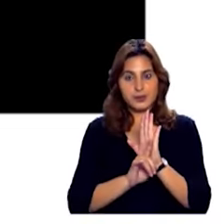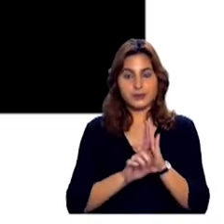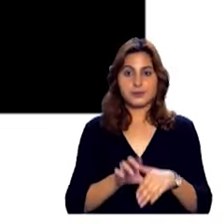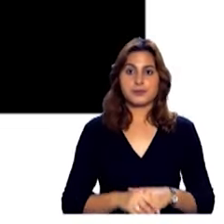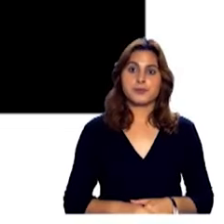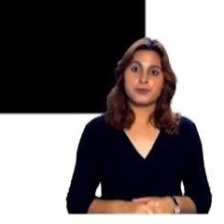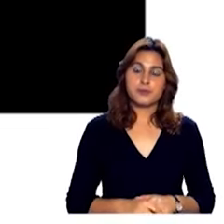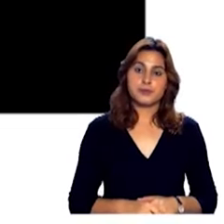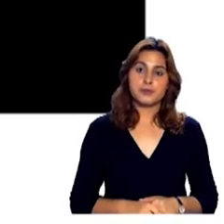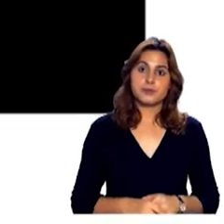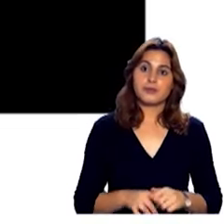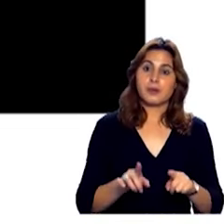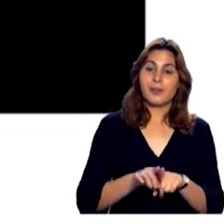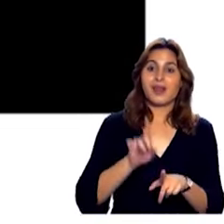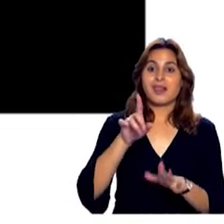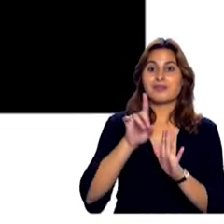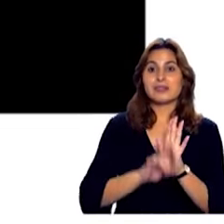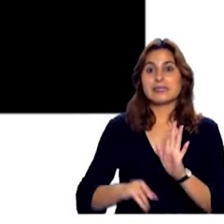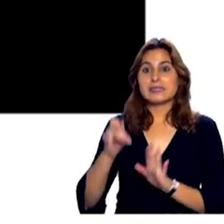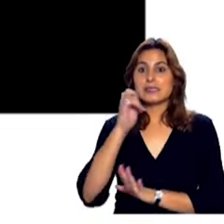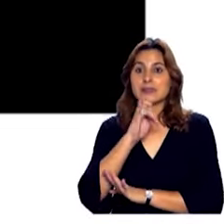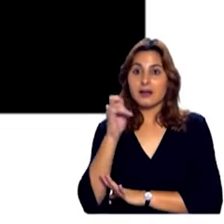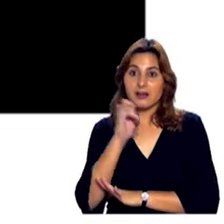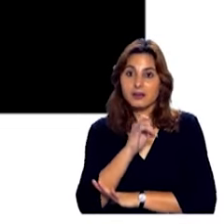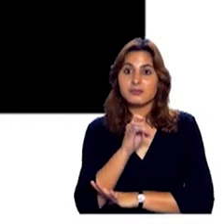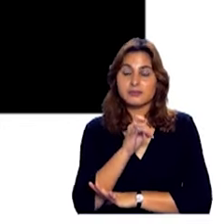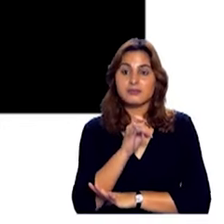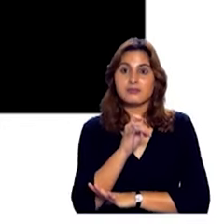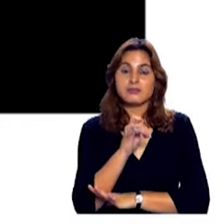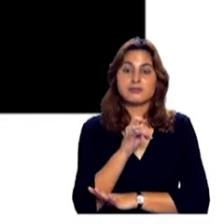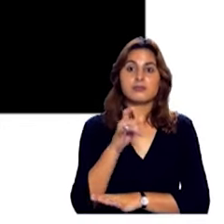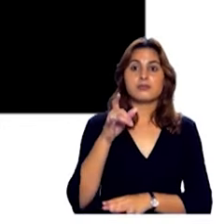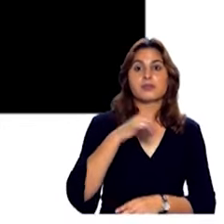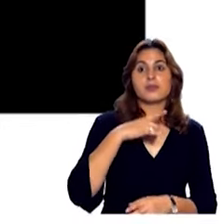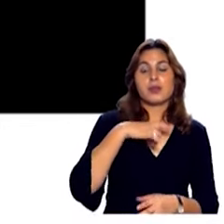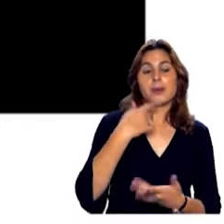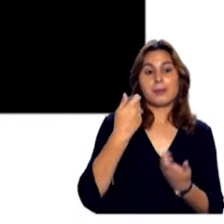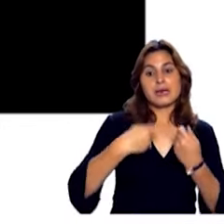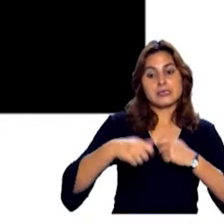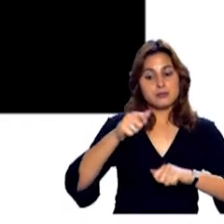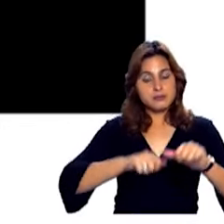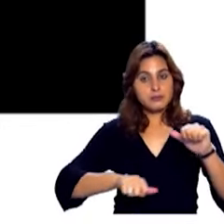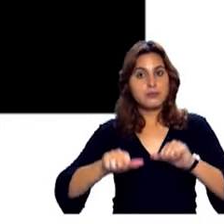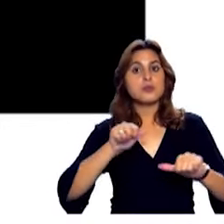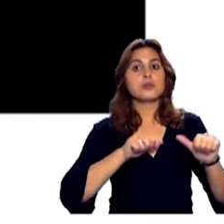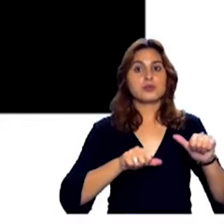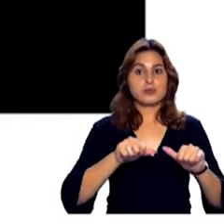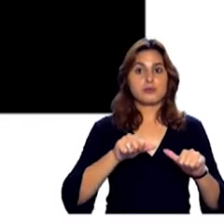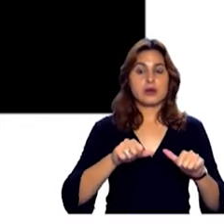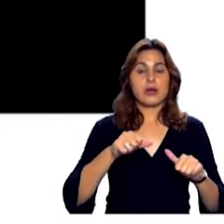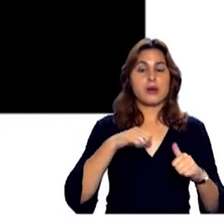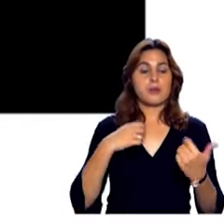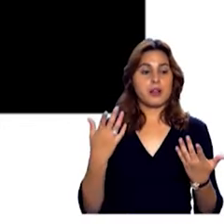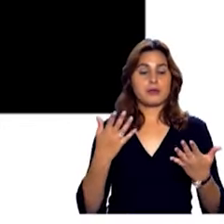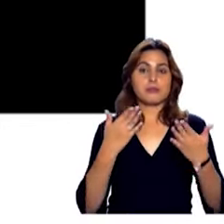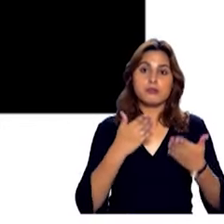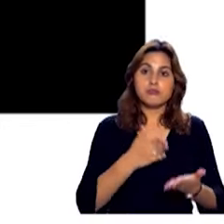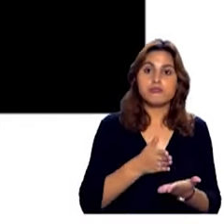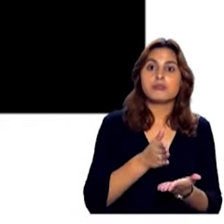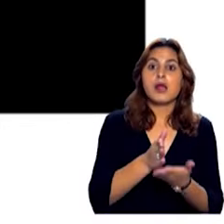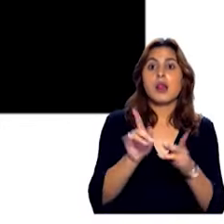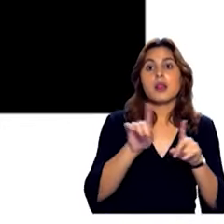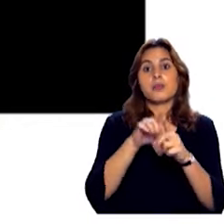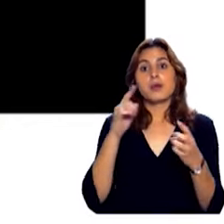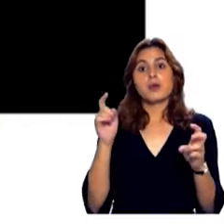mai sentito Il bisogno di modificare questi quattro motivi di R Corso salvo piccolissimi interventi Il quinto motivo invece molto